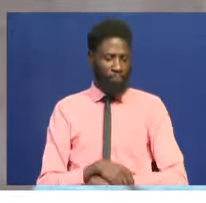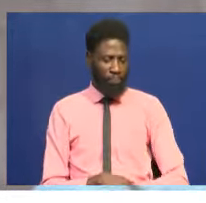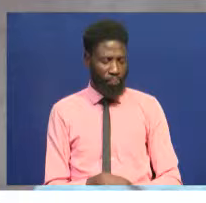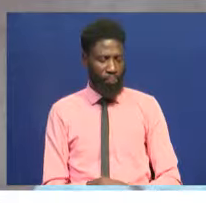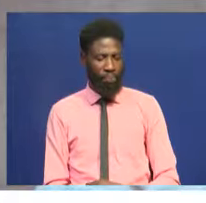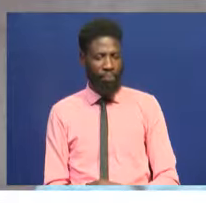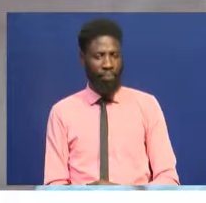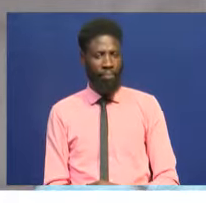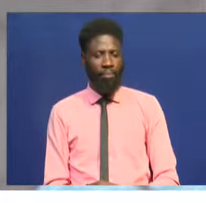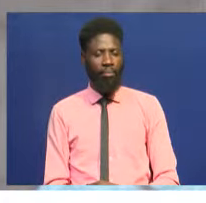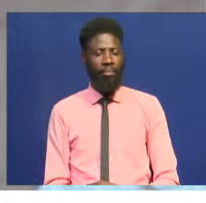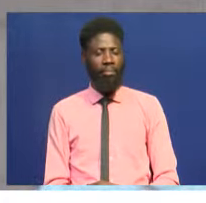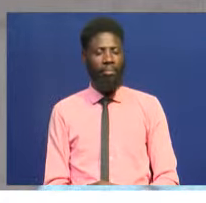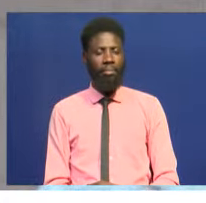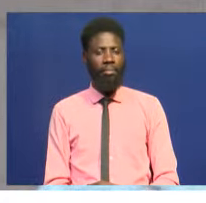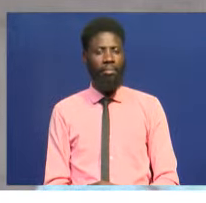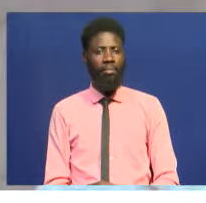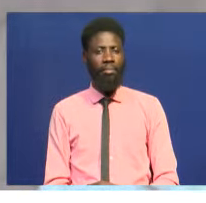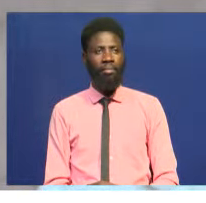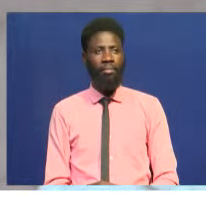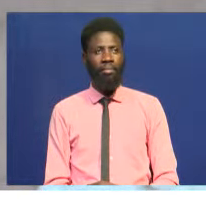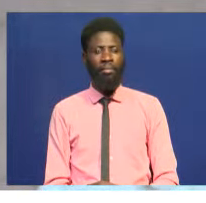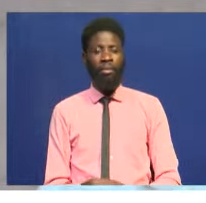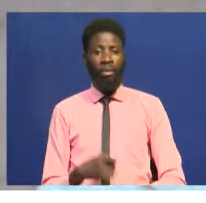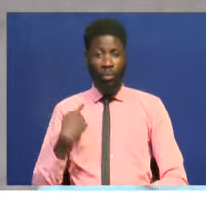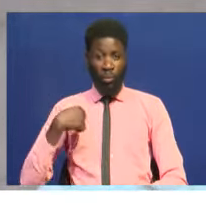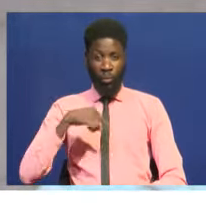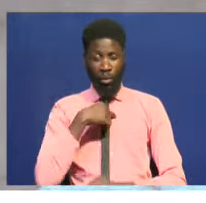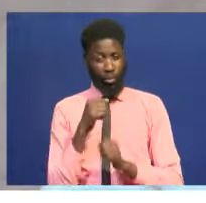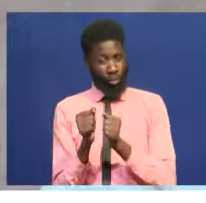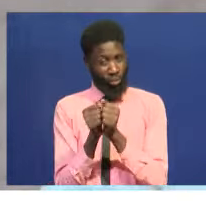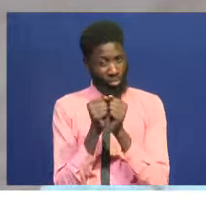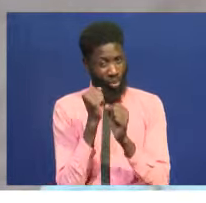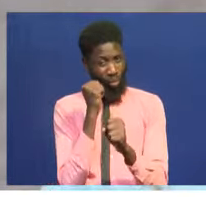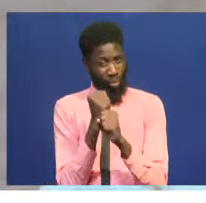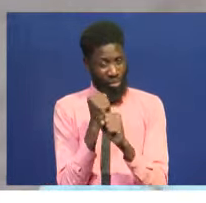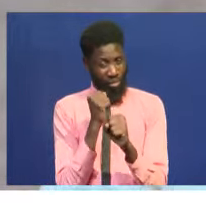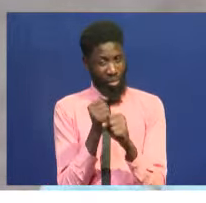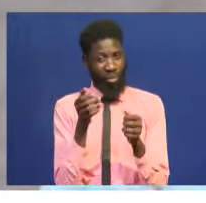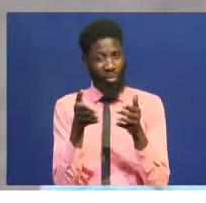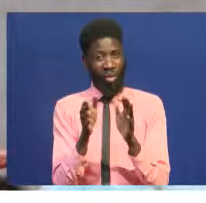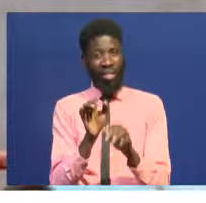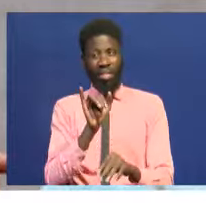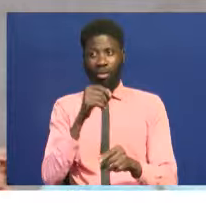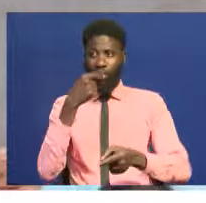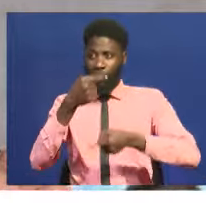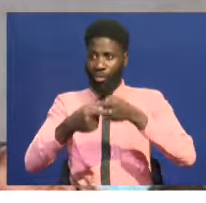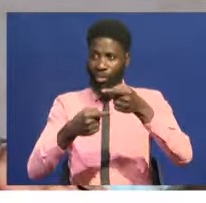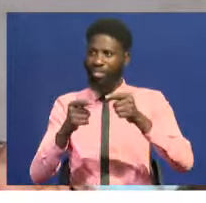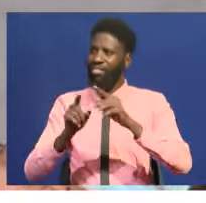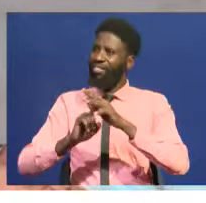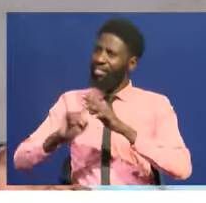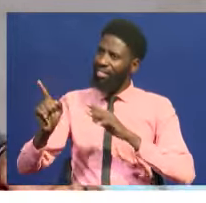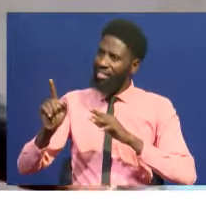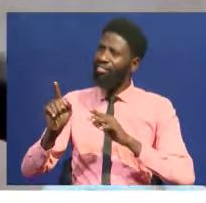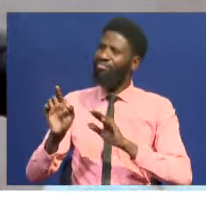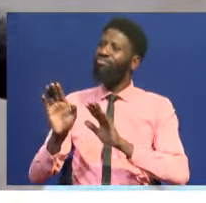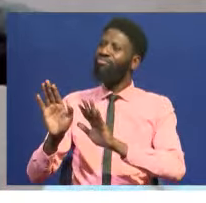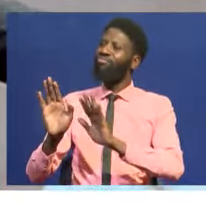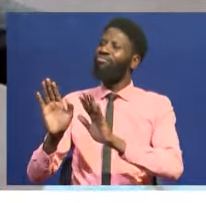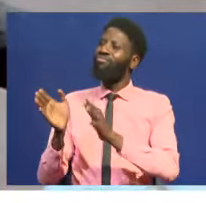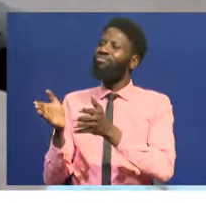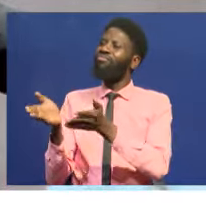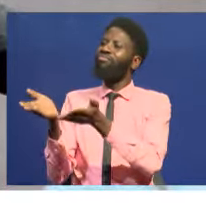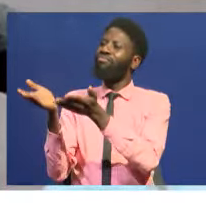sports. So, tutashirikiana namna hiyo, nakimbia, wachana ye.